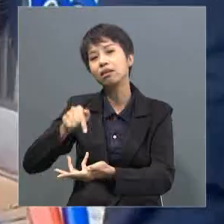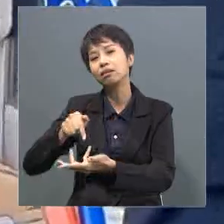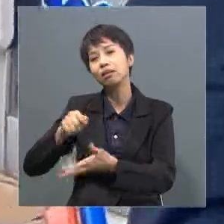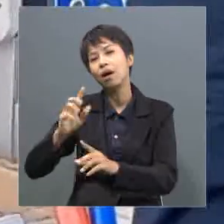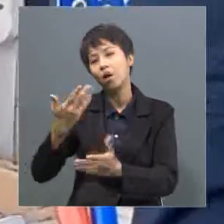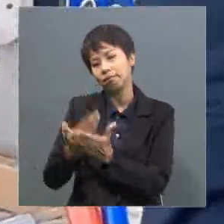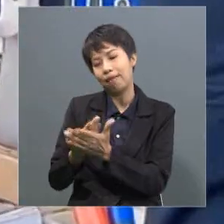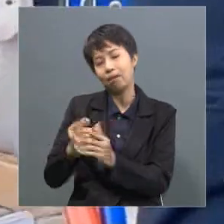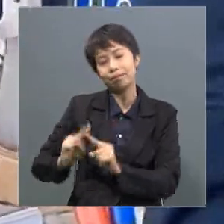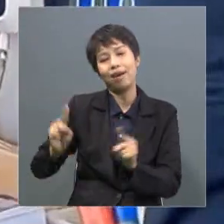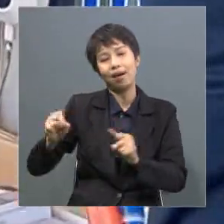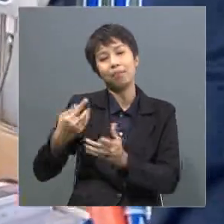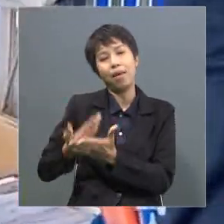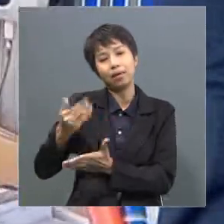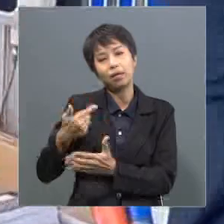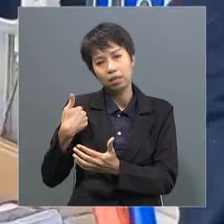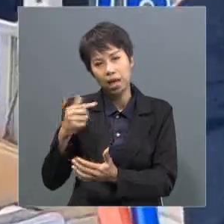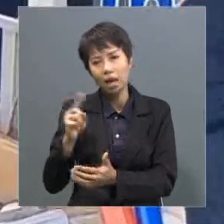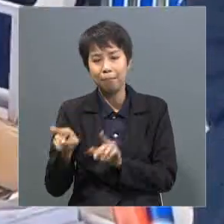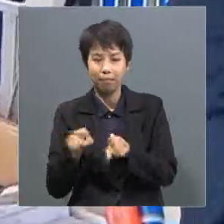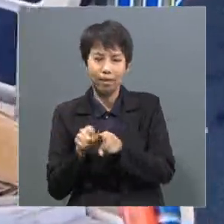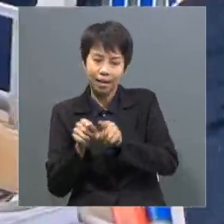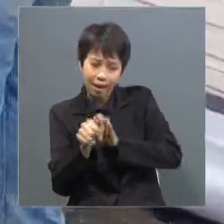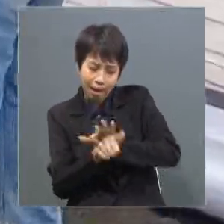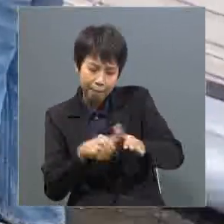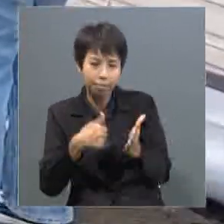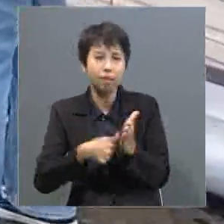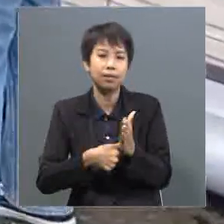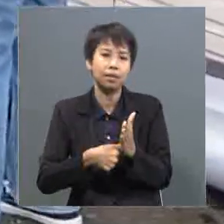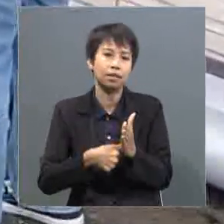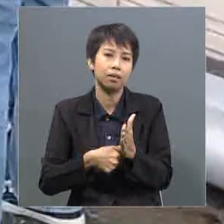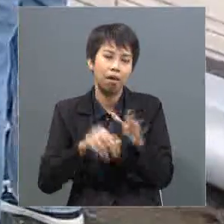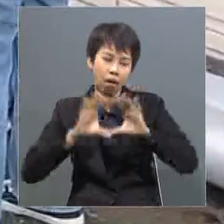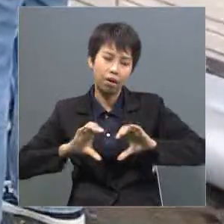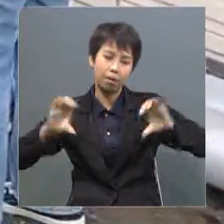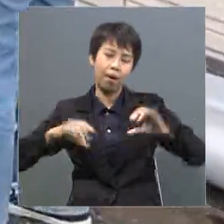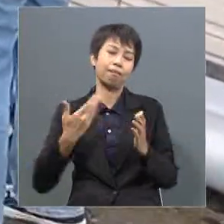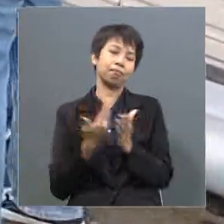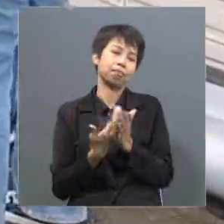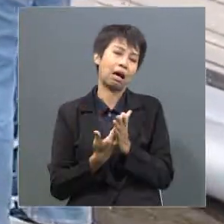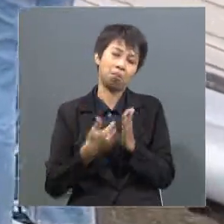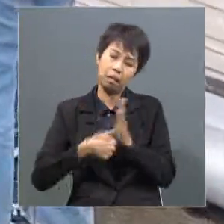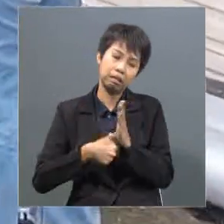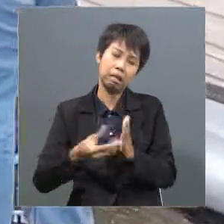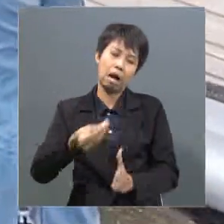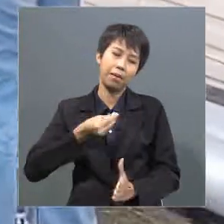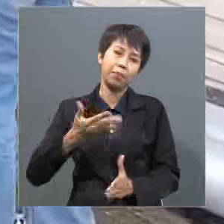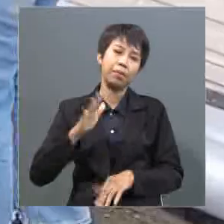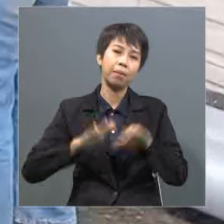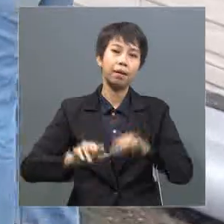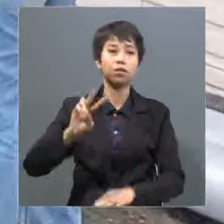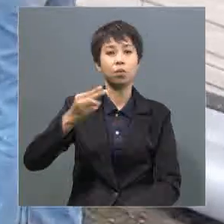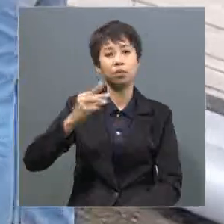างกันค่ะก็มีการลักลอบหนีศุลกากรทำให้รัฐเนี่ยสูญเสียรายได้กว่า 28,000 ล้านบาท